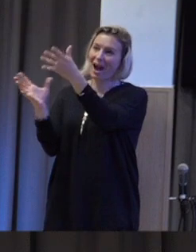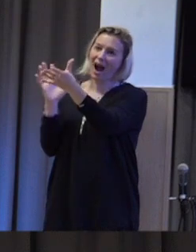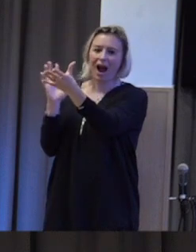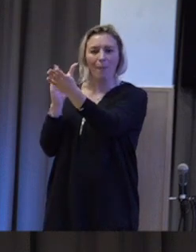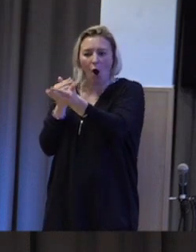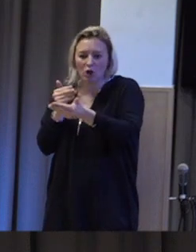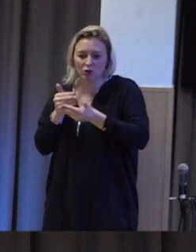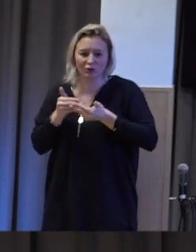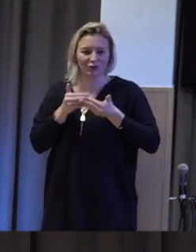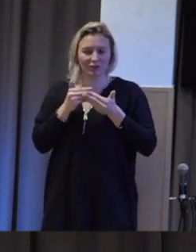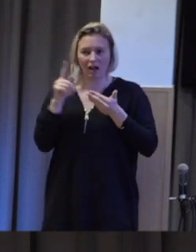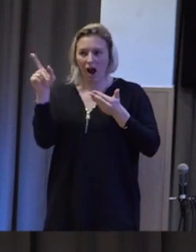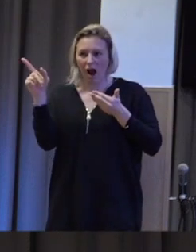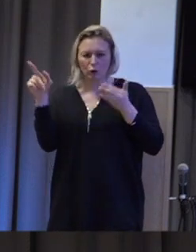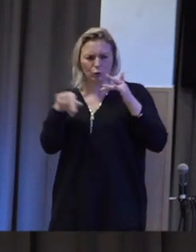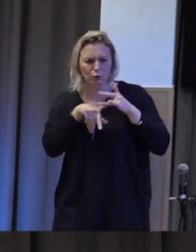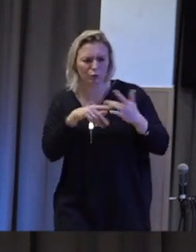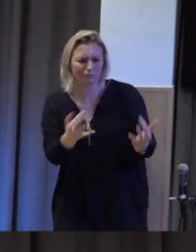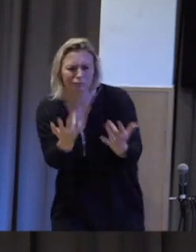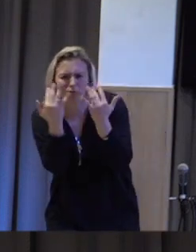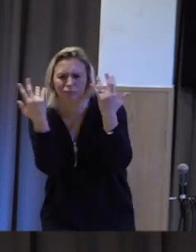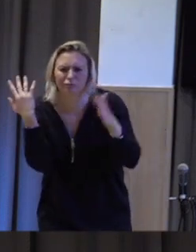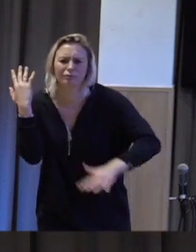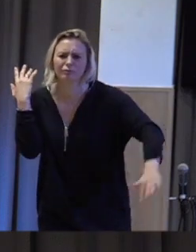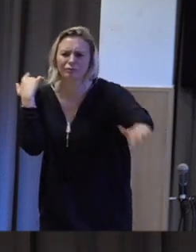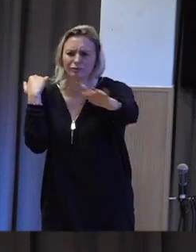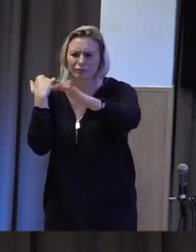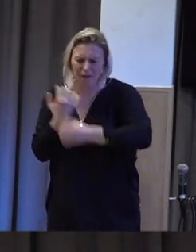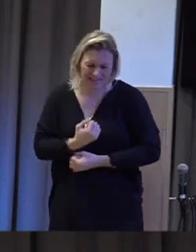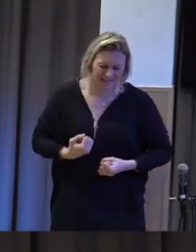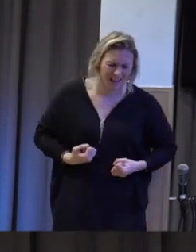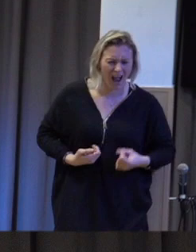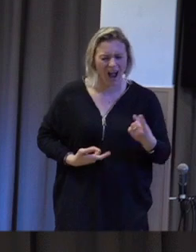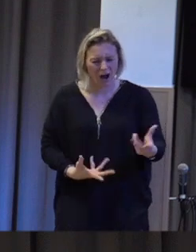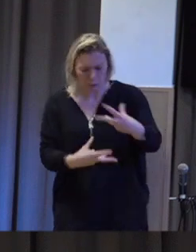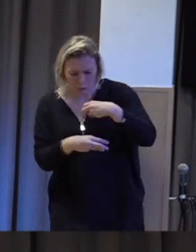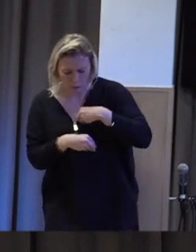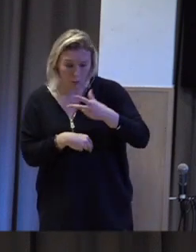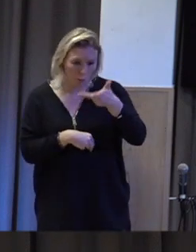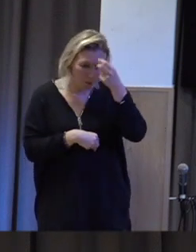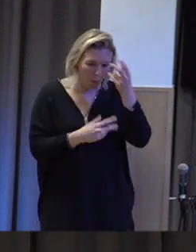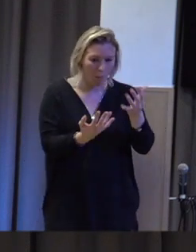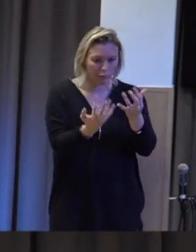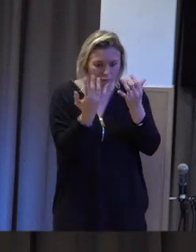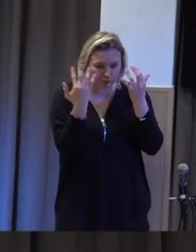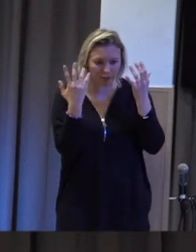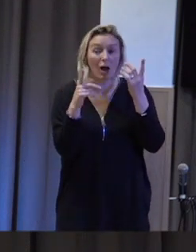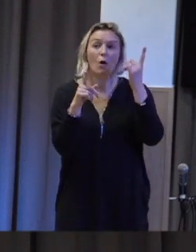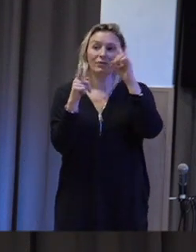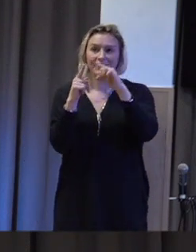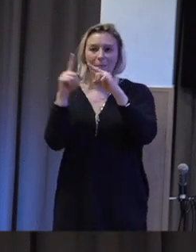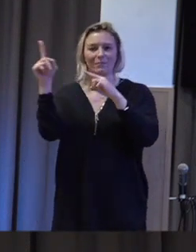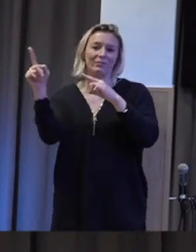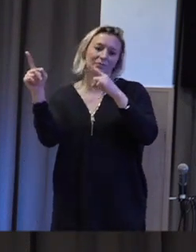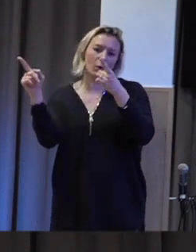notre misère et il s'est identifié à nous afin de nous racheter. On a souvent